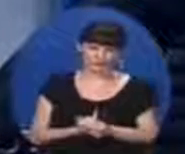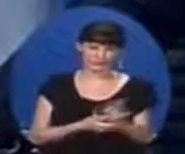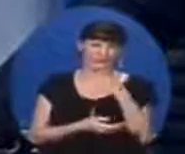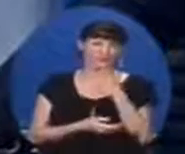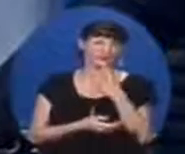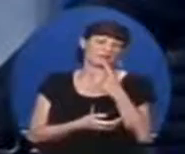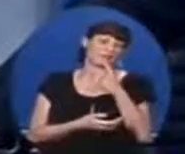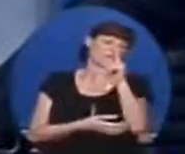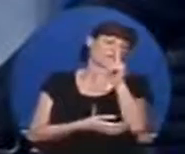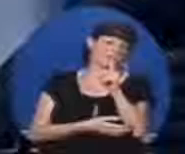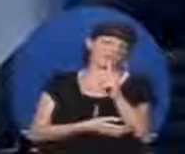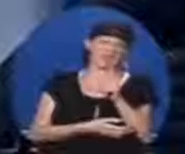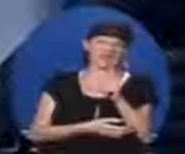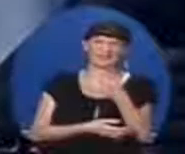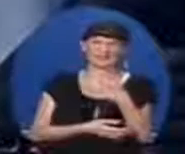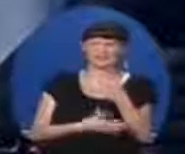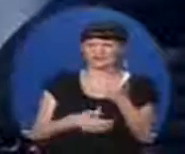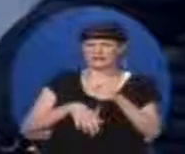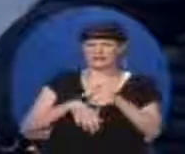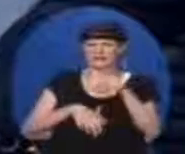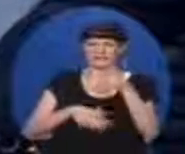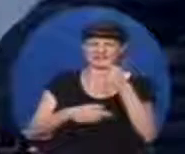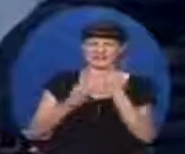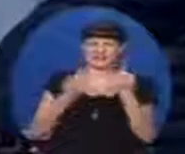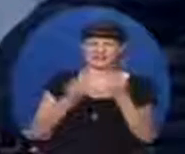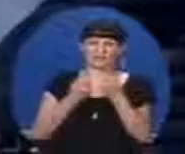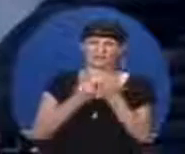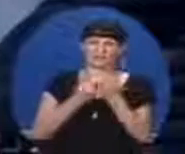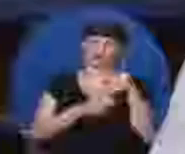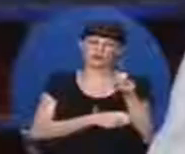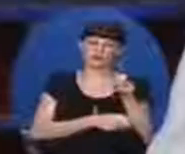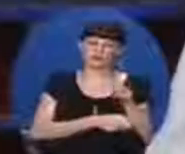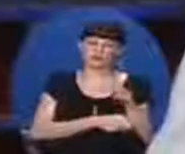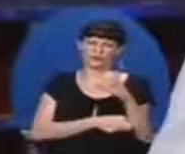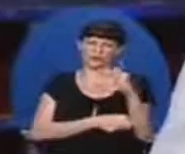כך, על השופצת יצחק כהן. תודה רבה, סגן ניצב בדימוס, עורך דין בועז